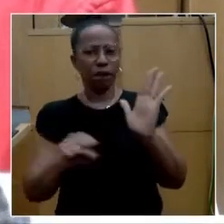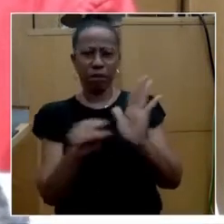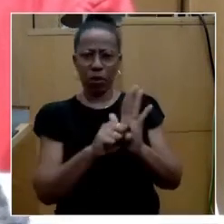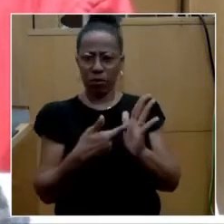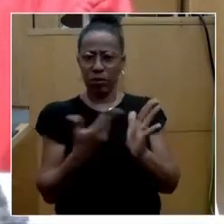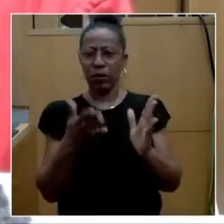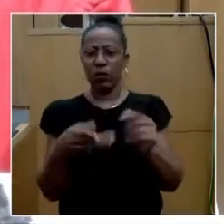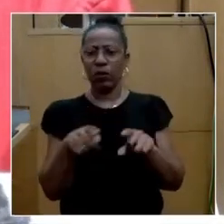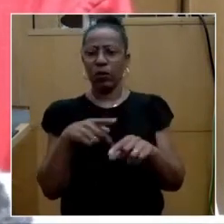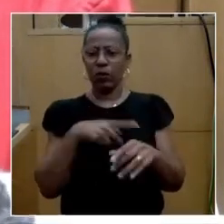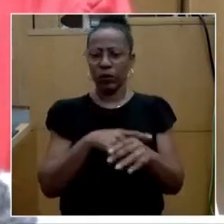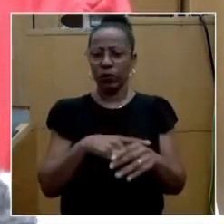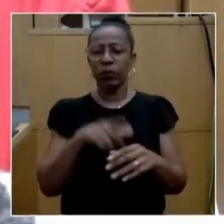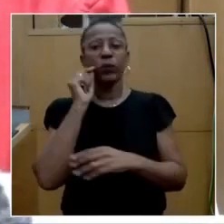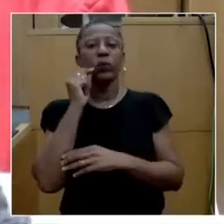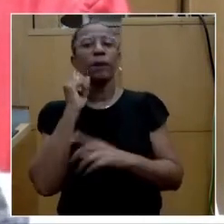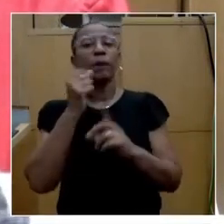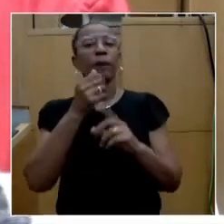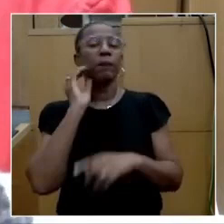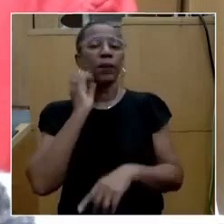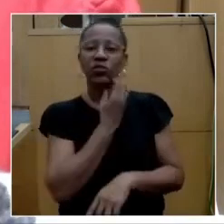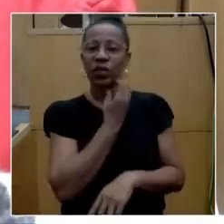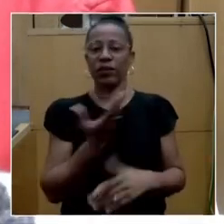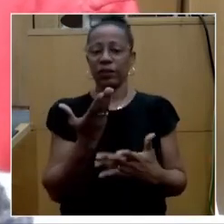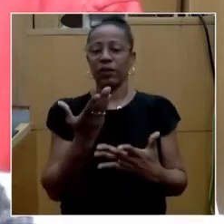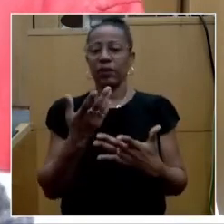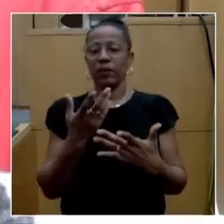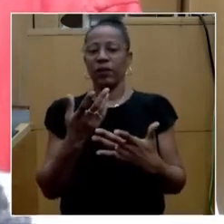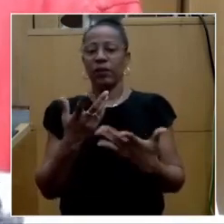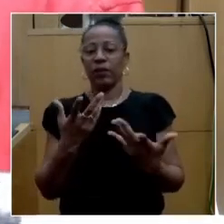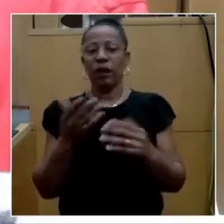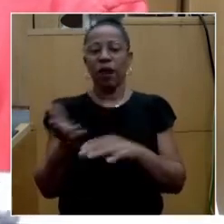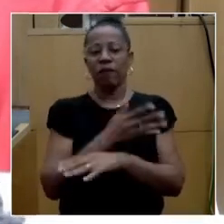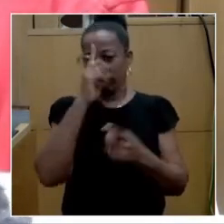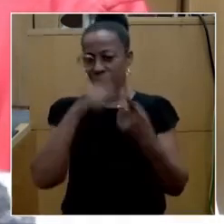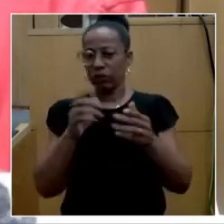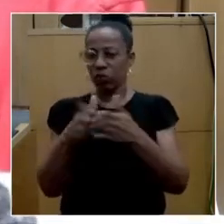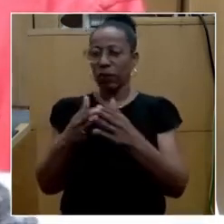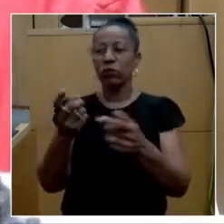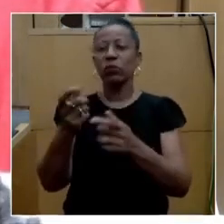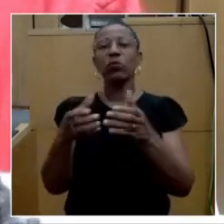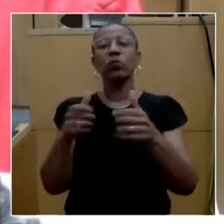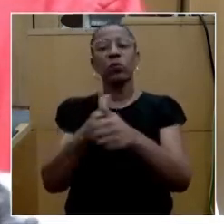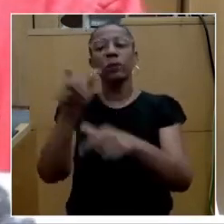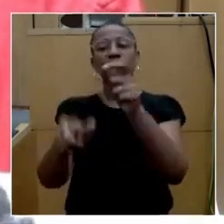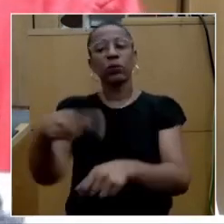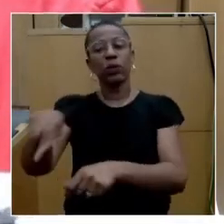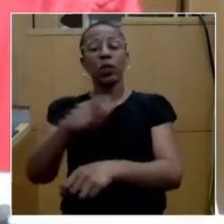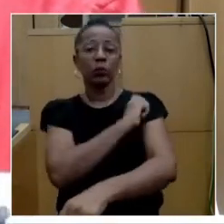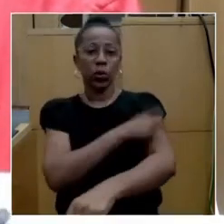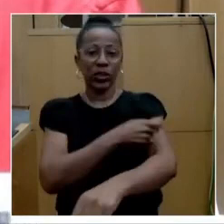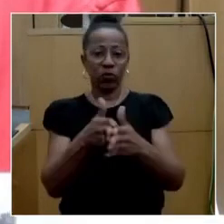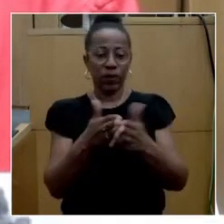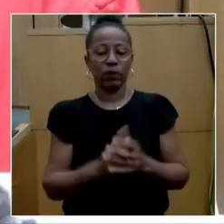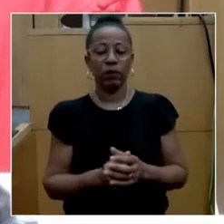le président Marie-Jeanne répondait à une demande du mouvement sportif. Vous connaissez les péripéties. Le président de l'Assemblée de